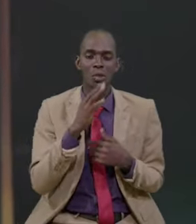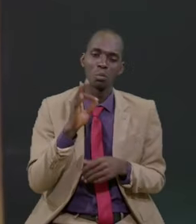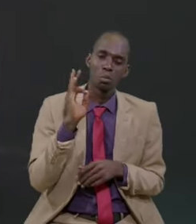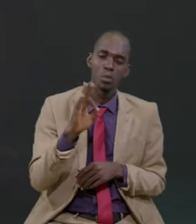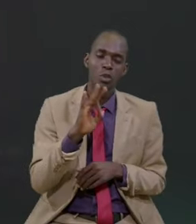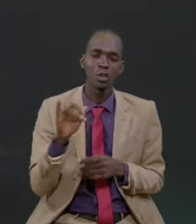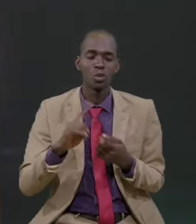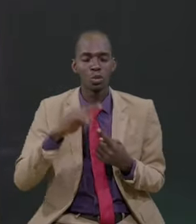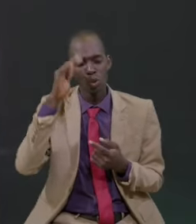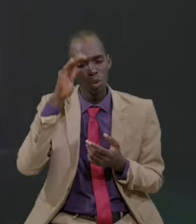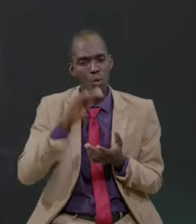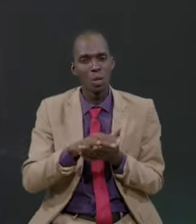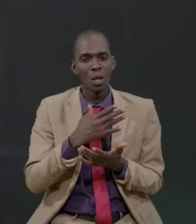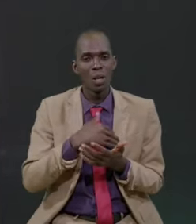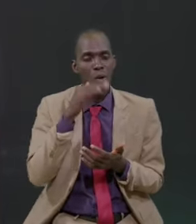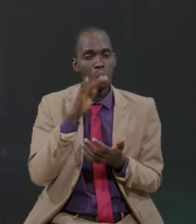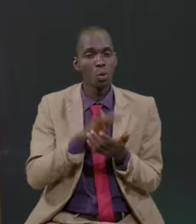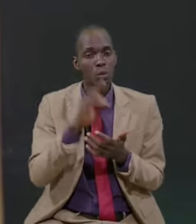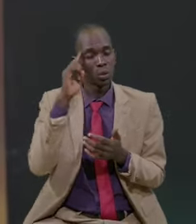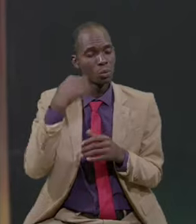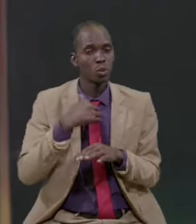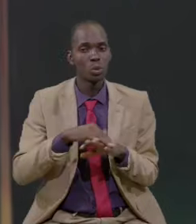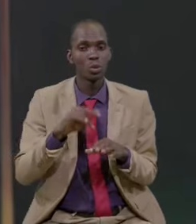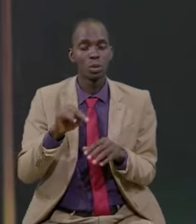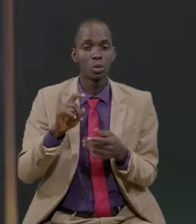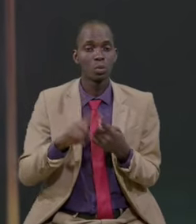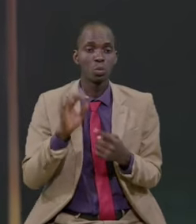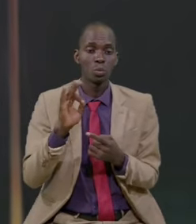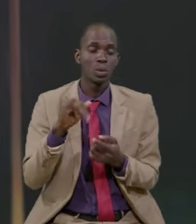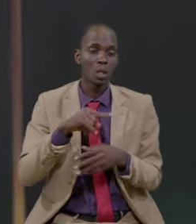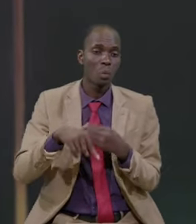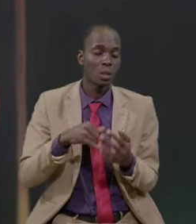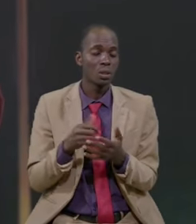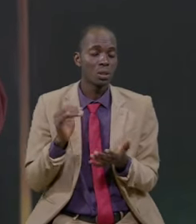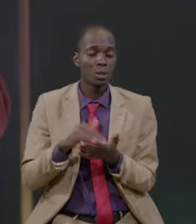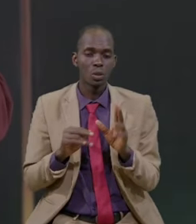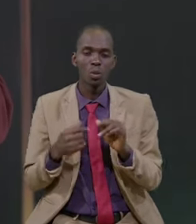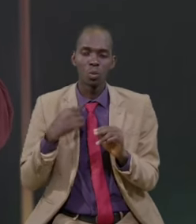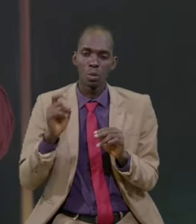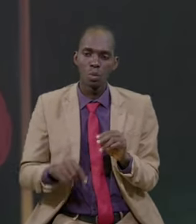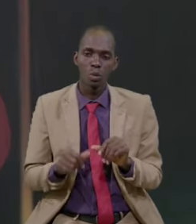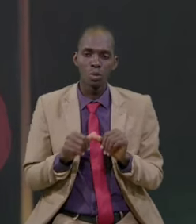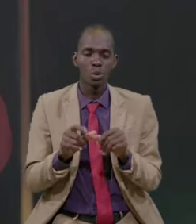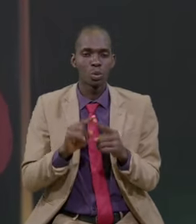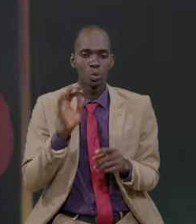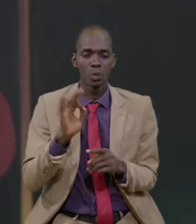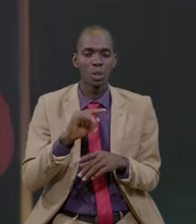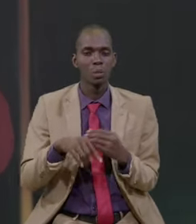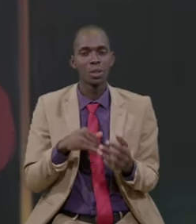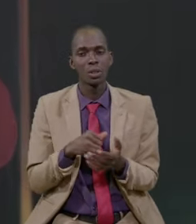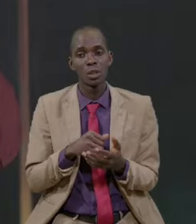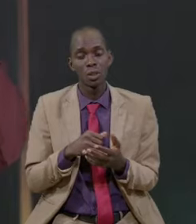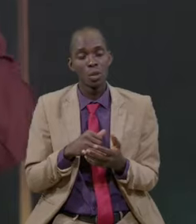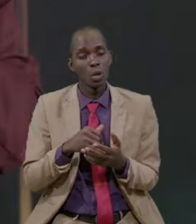Vous pensez qu'on n'a pas besoin de le faire, mais nous allons le faire. Marie, aimez vos femmes. Il n'a pas